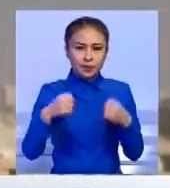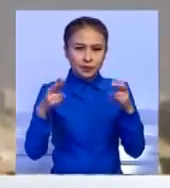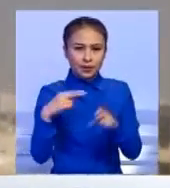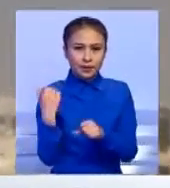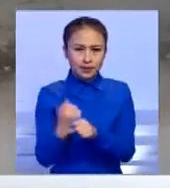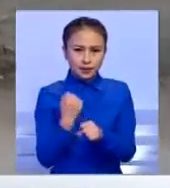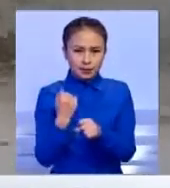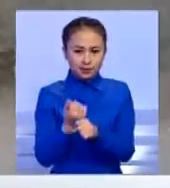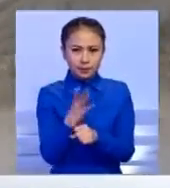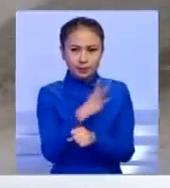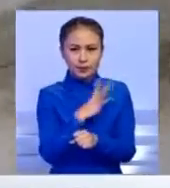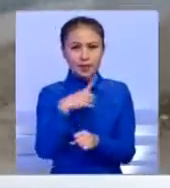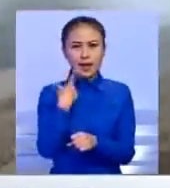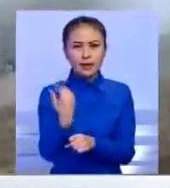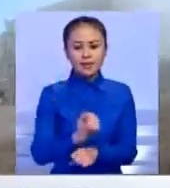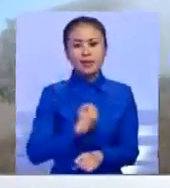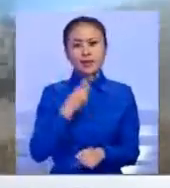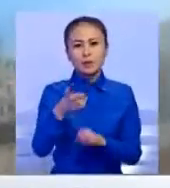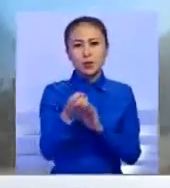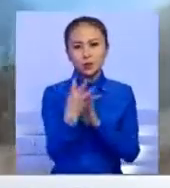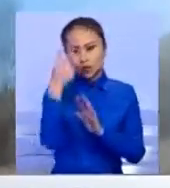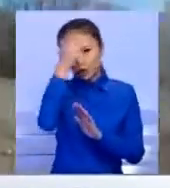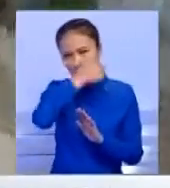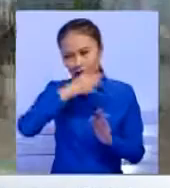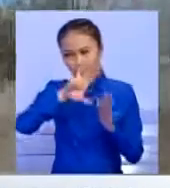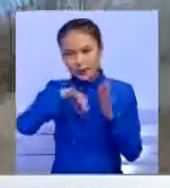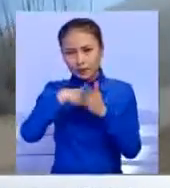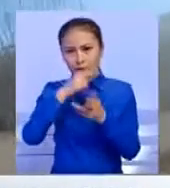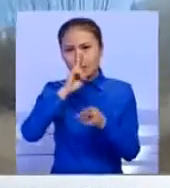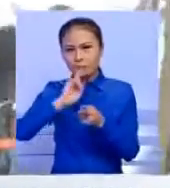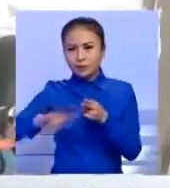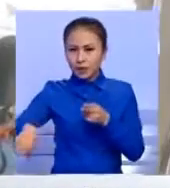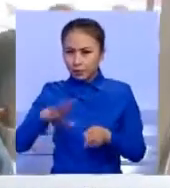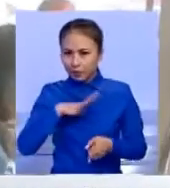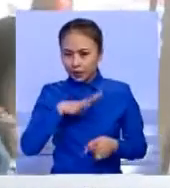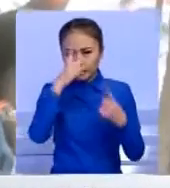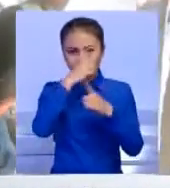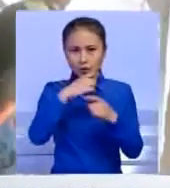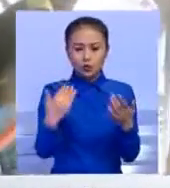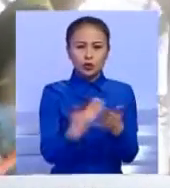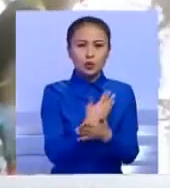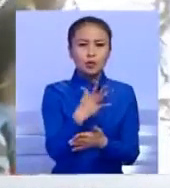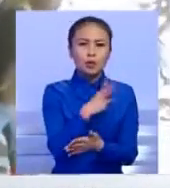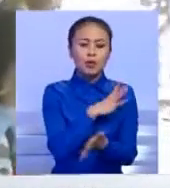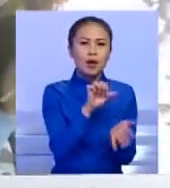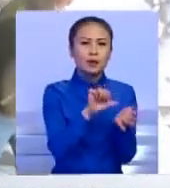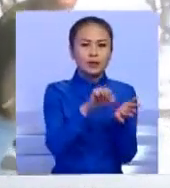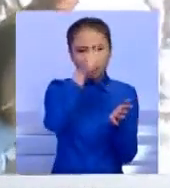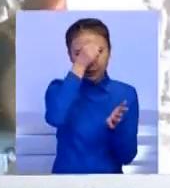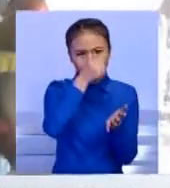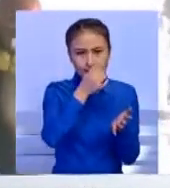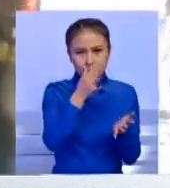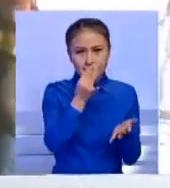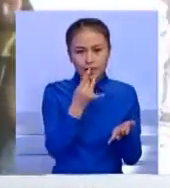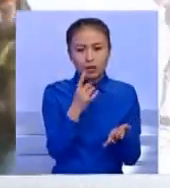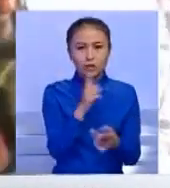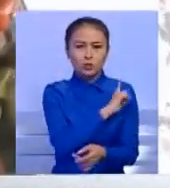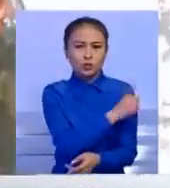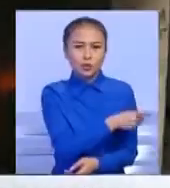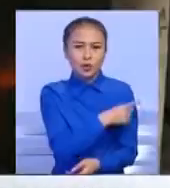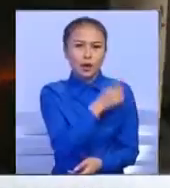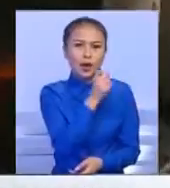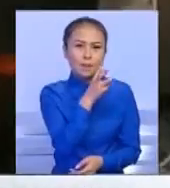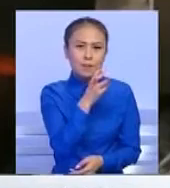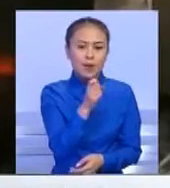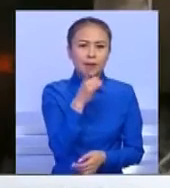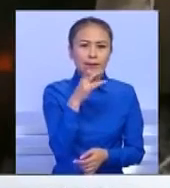орналасқан. Бұл бекіністен әскерилер 2014 жылы айырылып қалған еді. Ал ресми дерекке сүйенсек, соңғы 6 айда Сирия күштері Хама